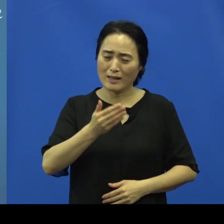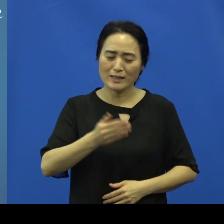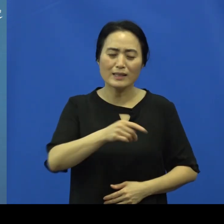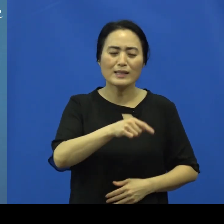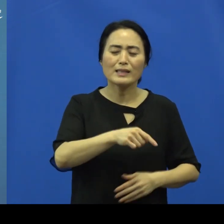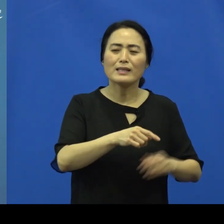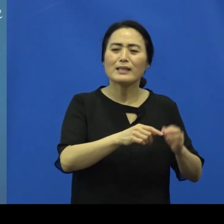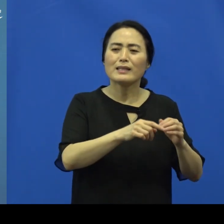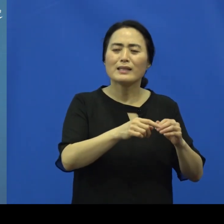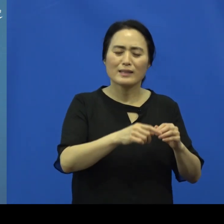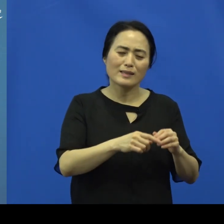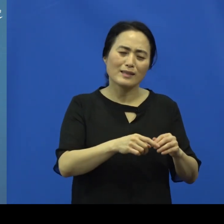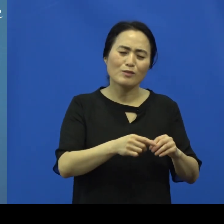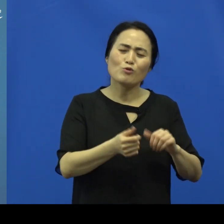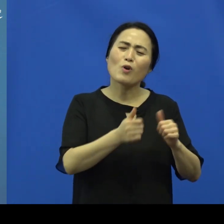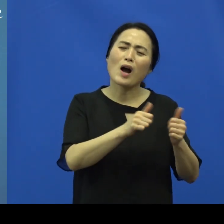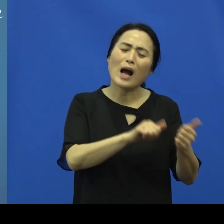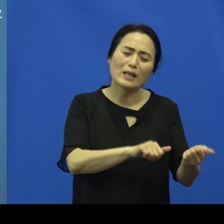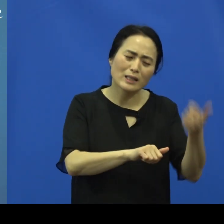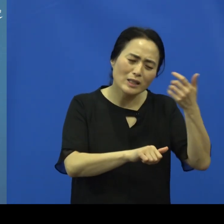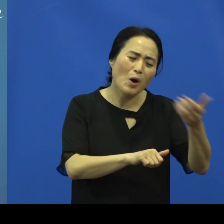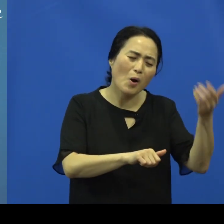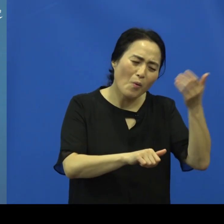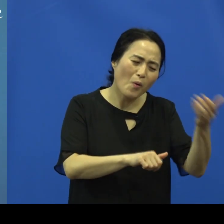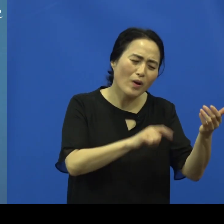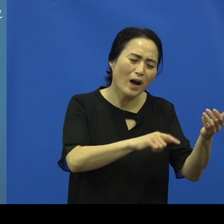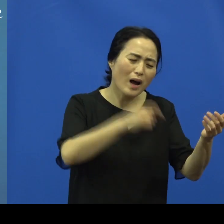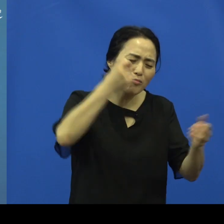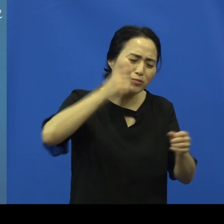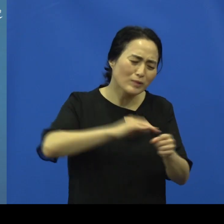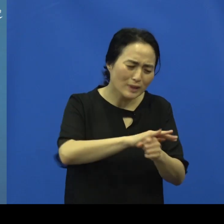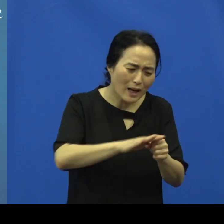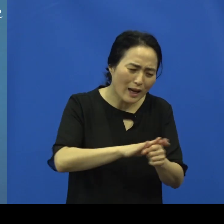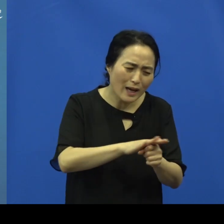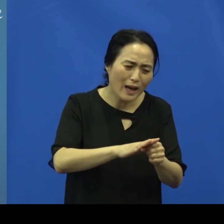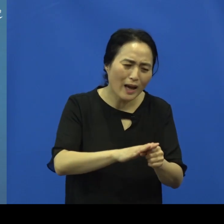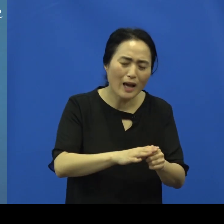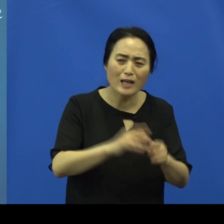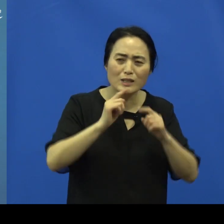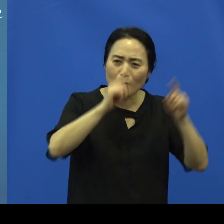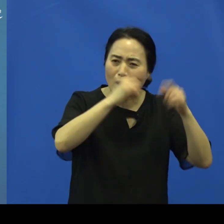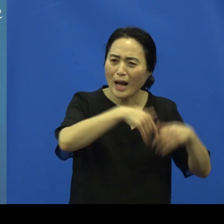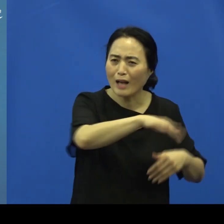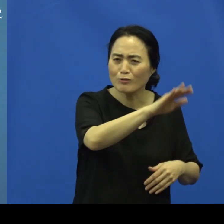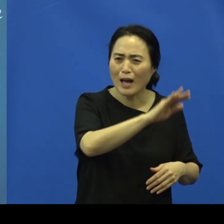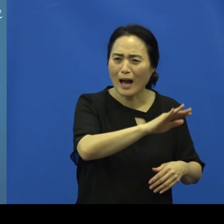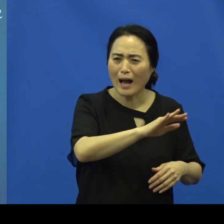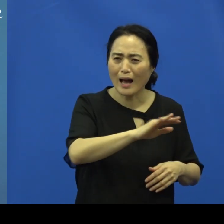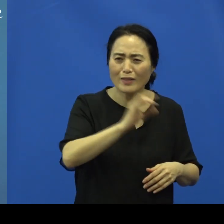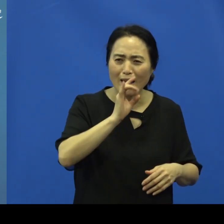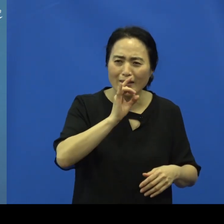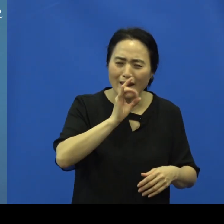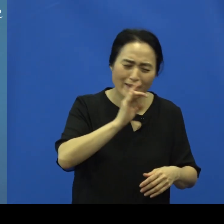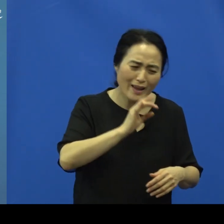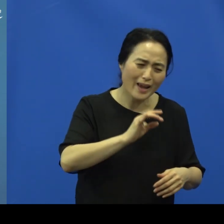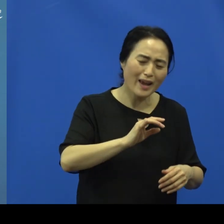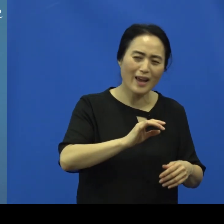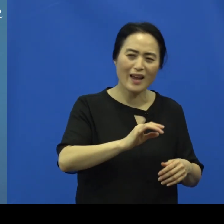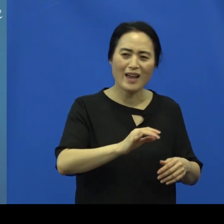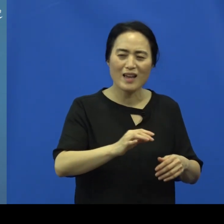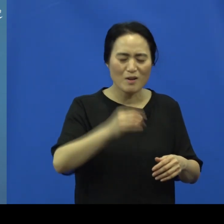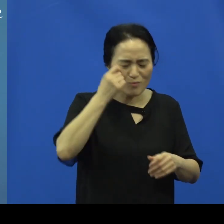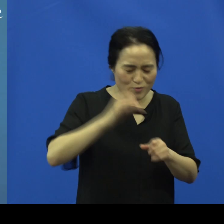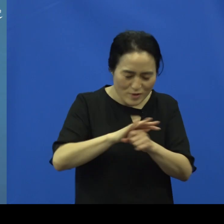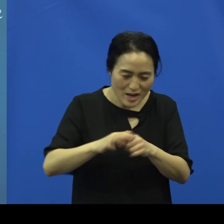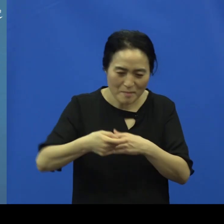엄마의 고통을 느껴야 된다는 거예요. 이 스프랑크 니조마이가 없이는 아무 일도 할 수 없어요. 스프랑크 니조마이가 없는